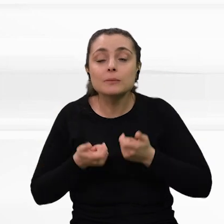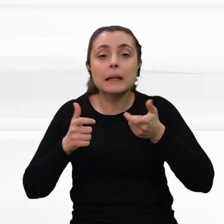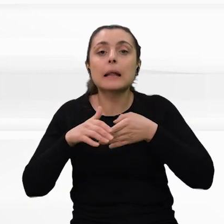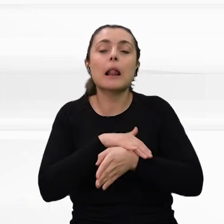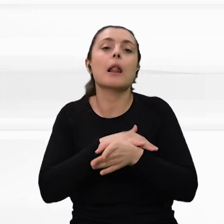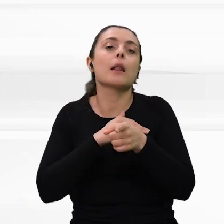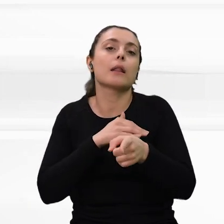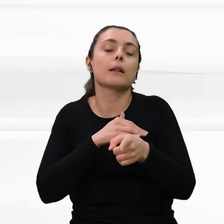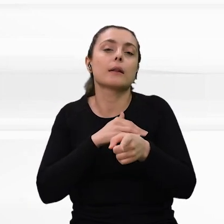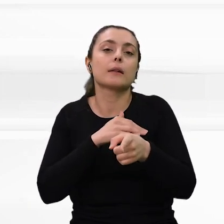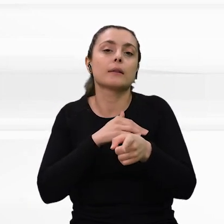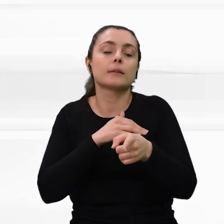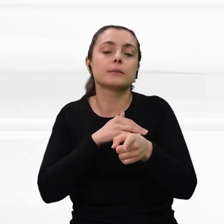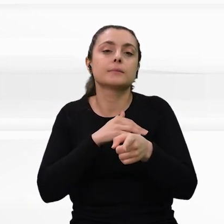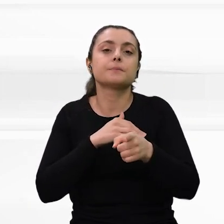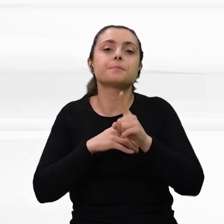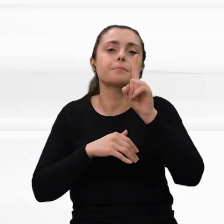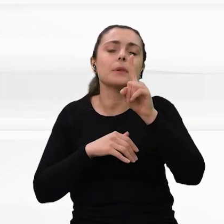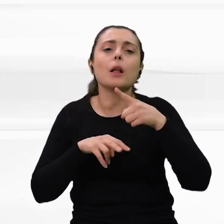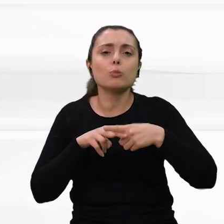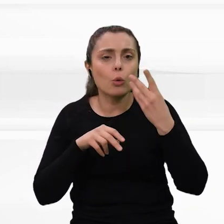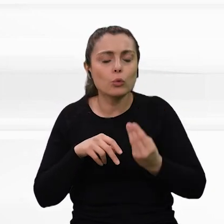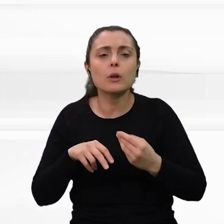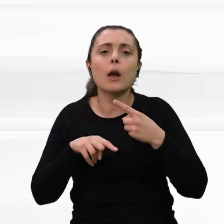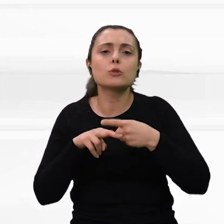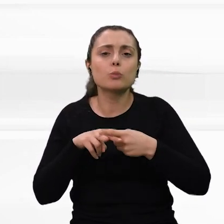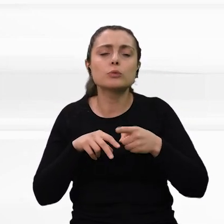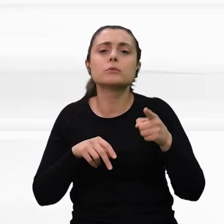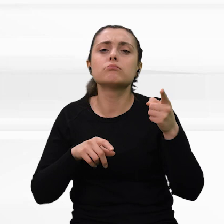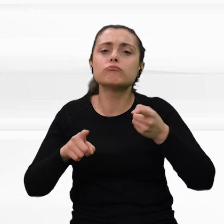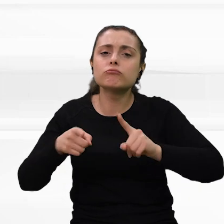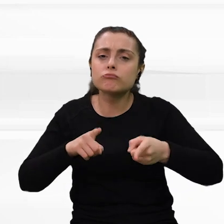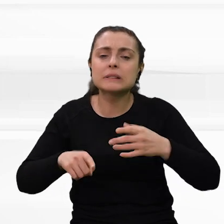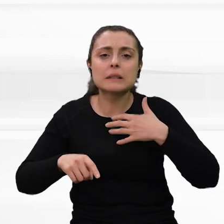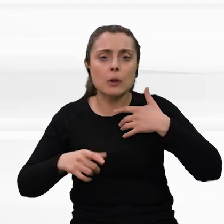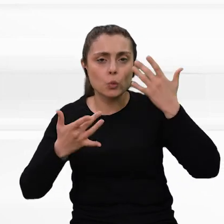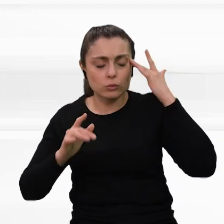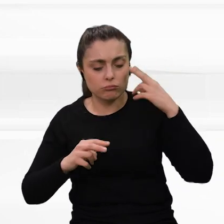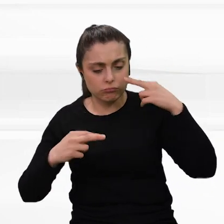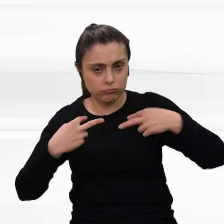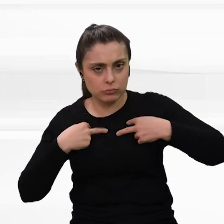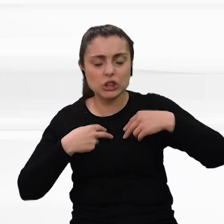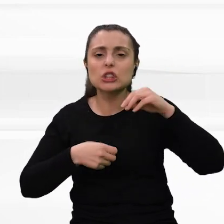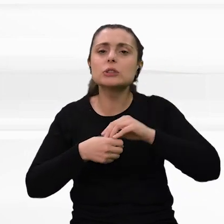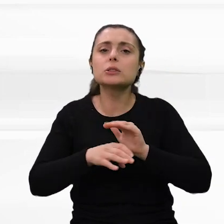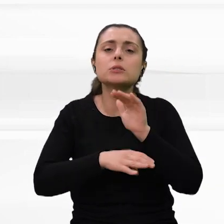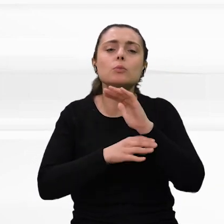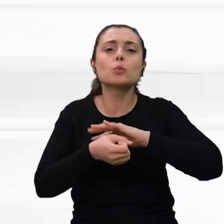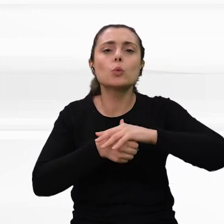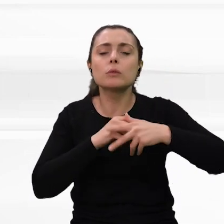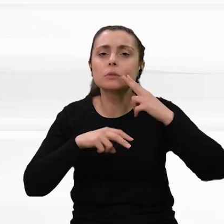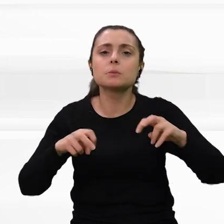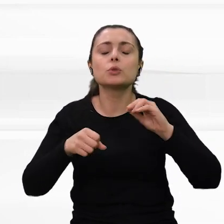çalışma alanına girer bir antropolog olarak antropolojinin yöntemlerini kendi kültürüne bakıp içinde